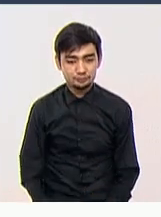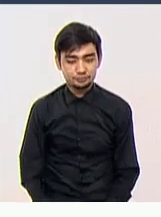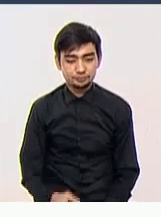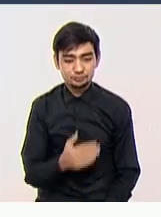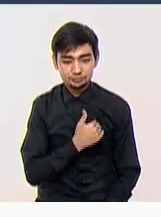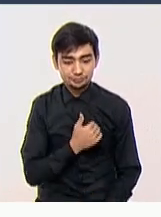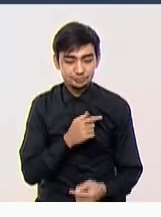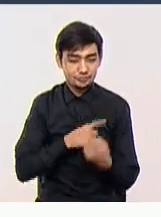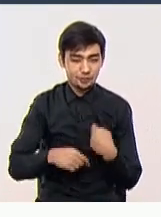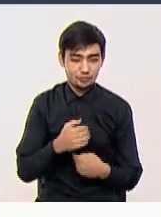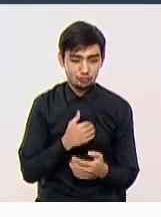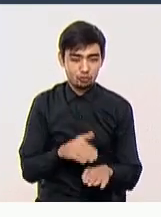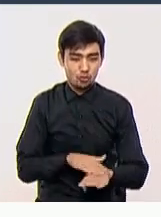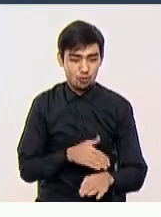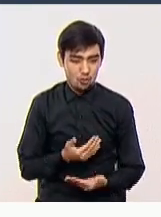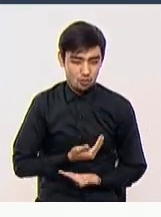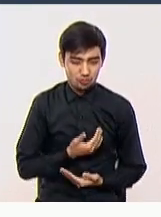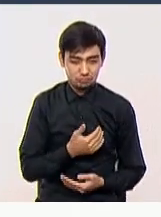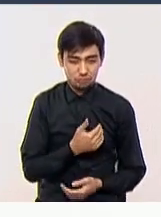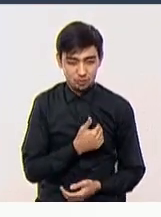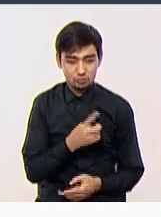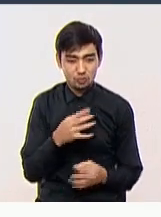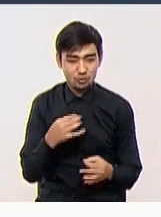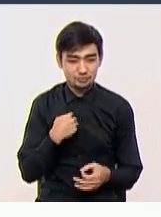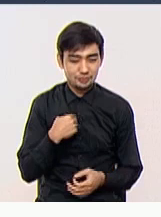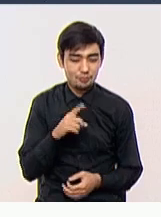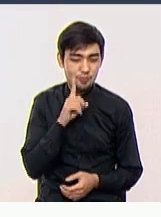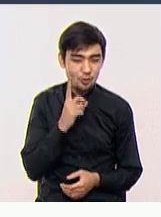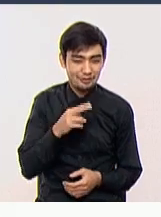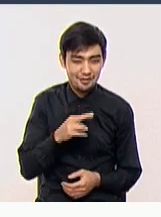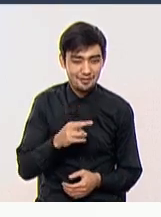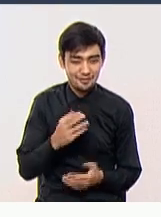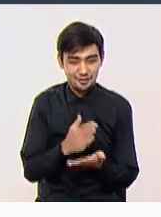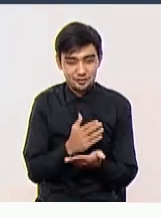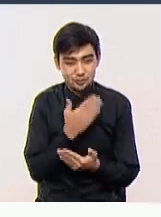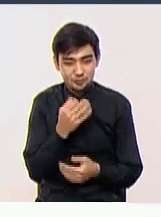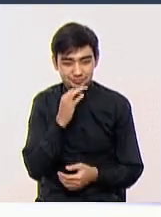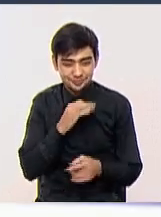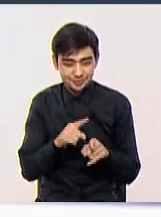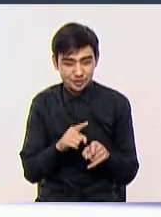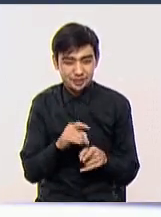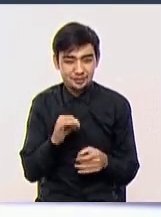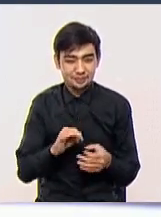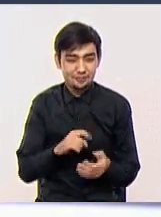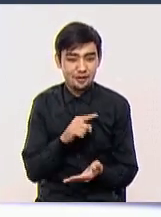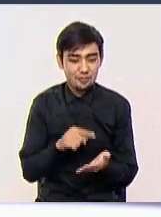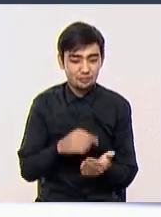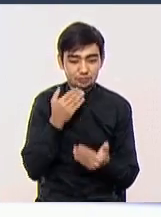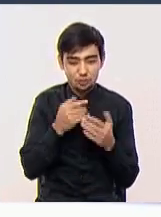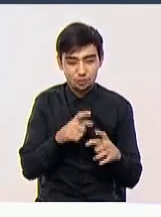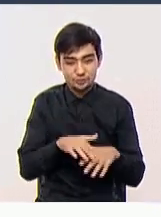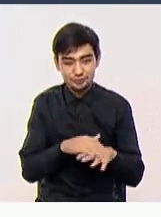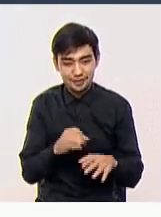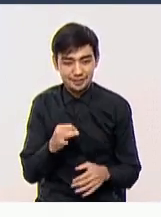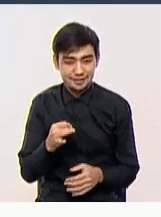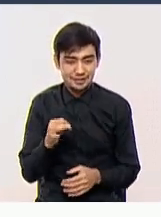Хотели бы наши граждане жить дольше, и нужен ли нам эликсир молодости? Эти вопросы корреспонденты Информбюро задали гражданам и